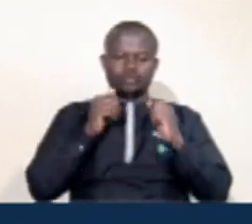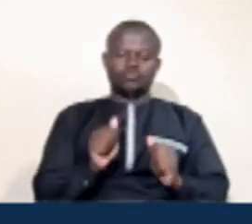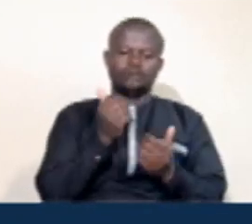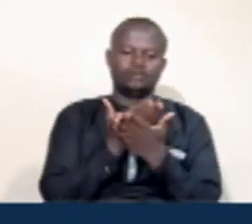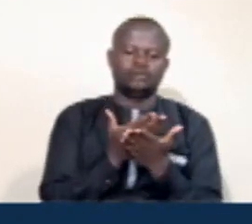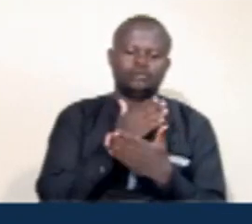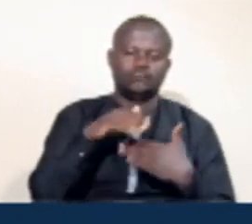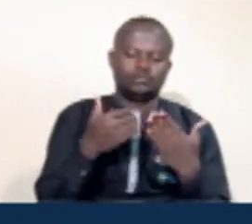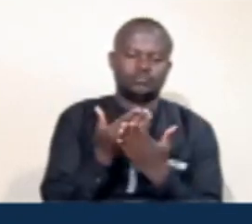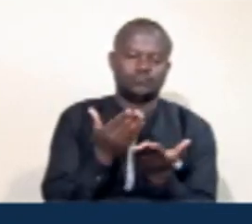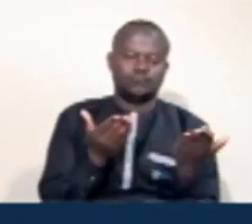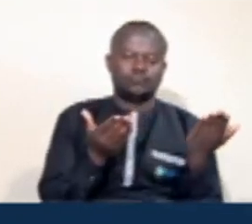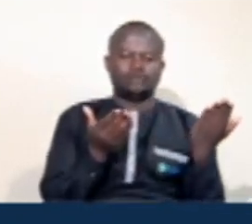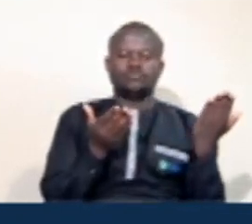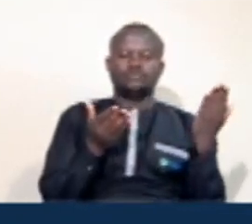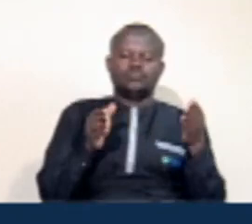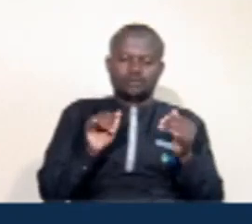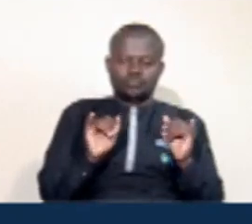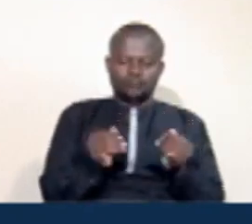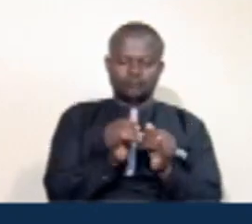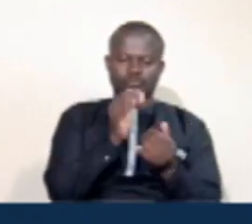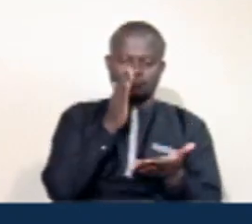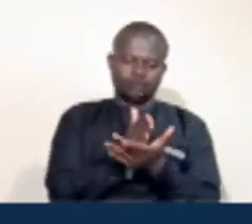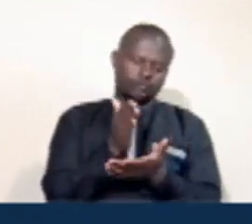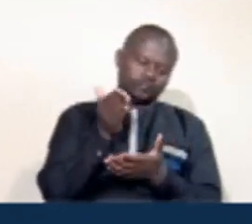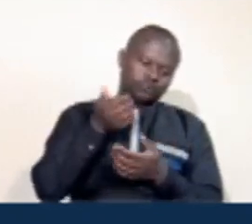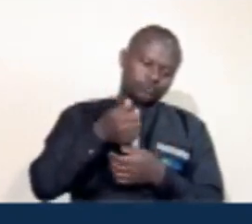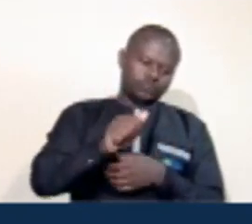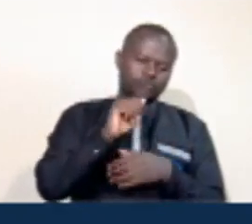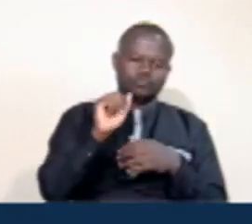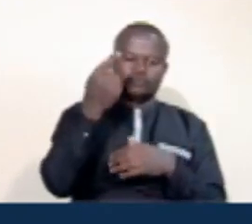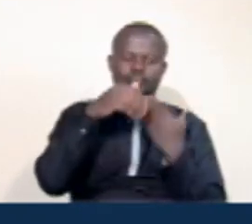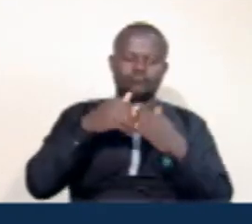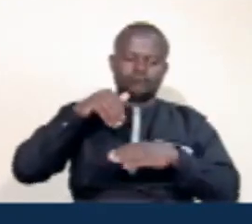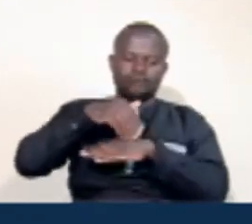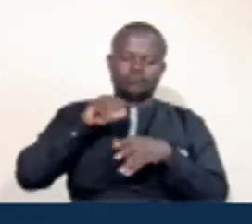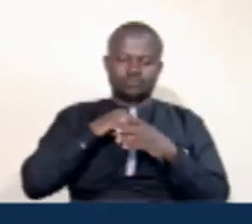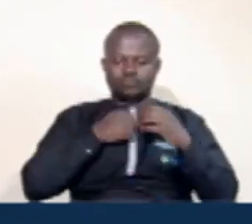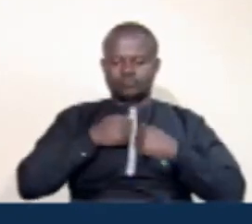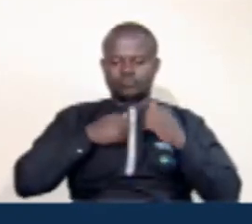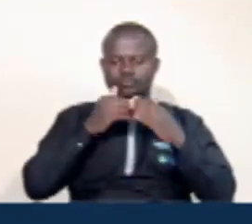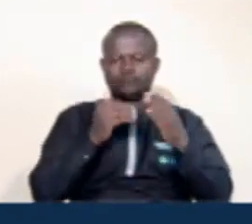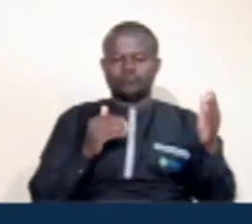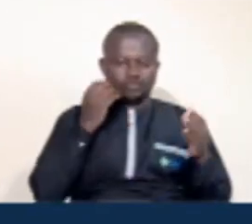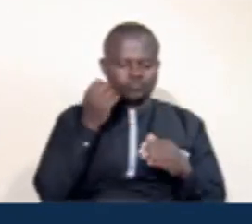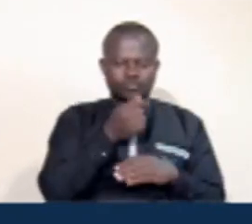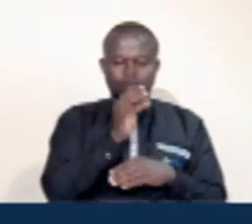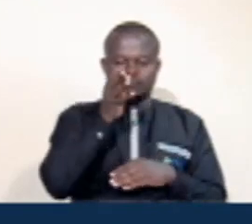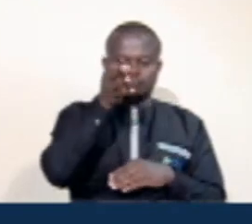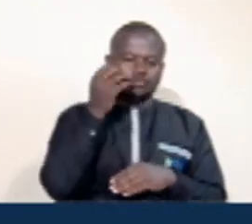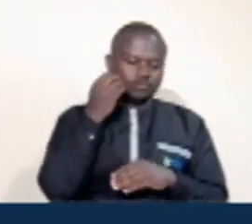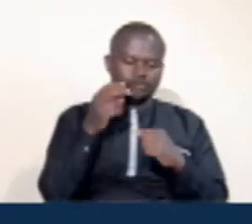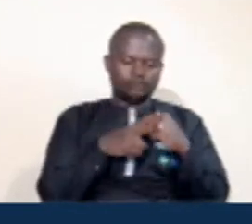bajuririye bashaka ko bakugerageza guhagarika ko aba ba mbere bakoherezwa mu Rwanda mbere y'uko mu kwezi gutaha kwa